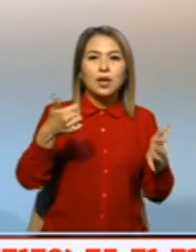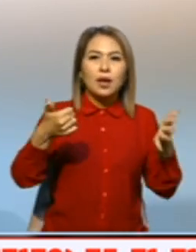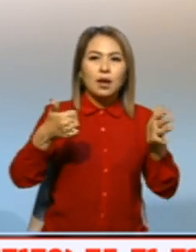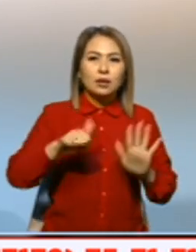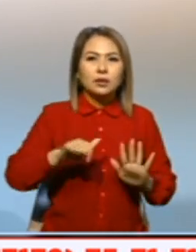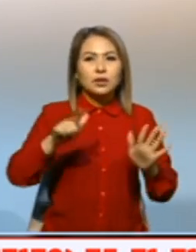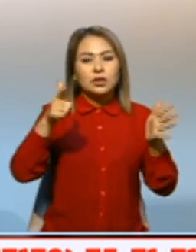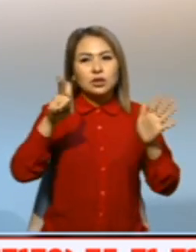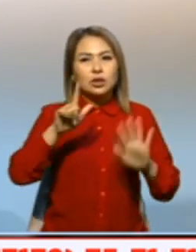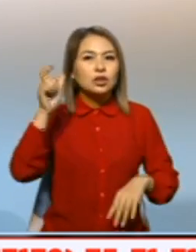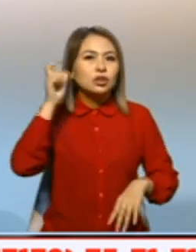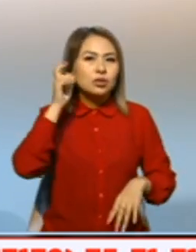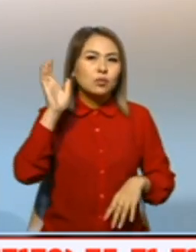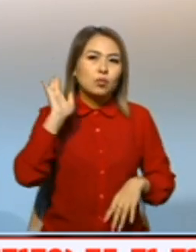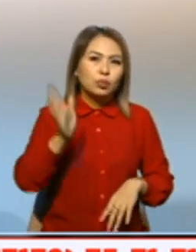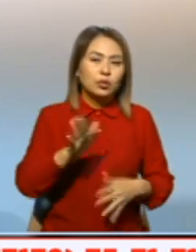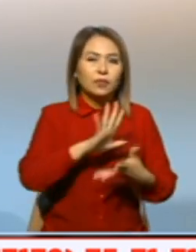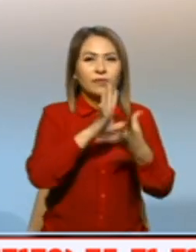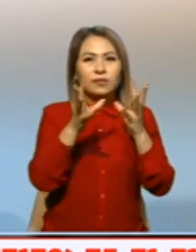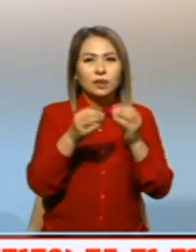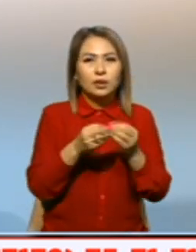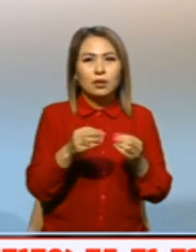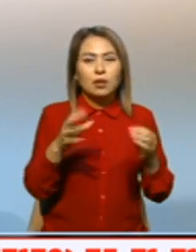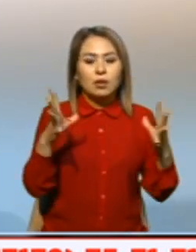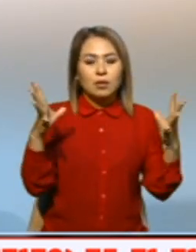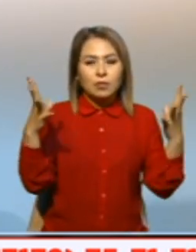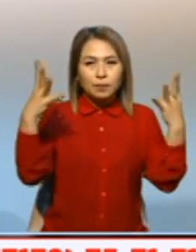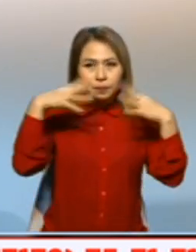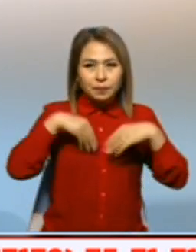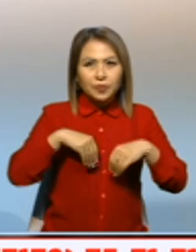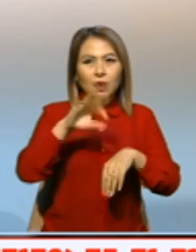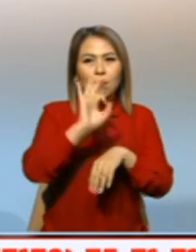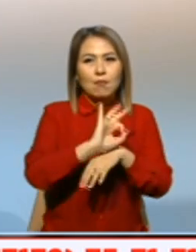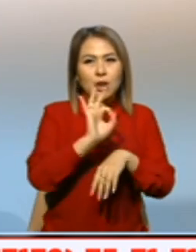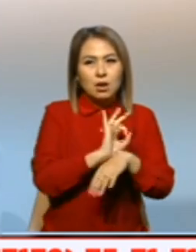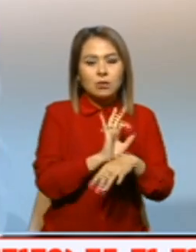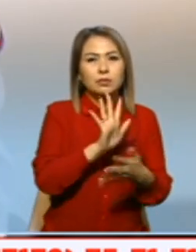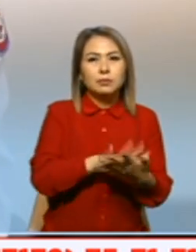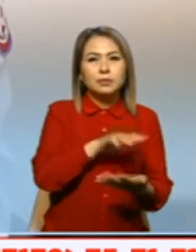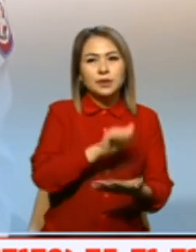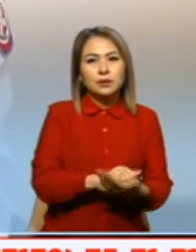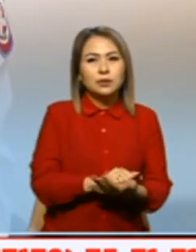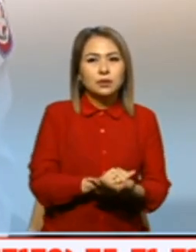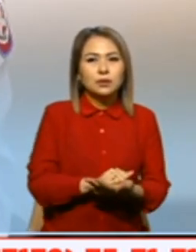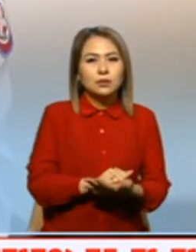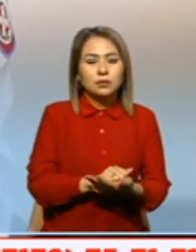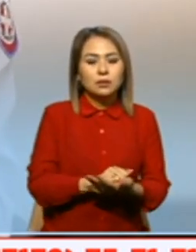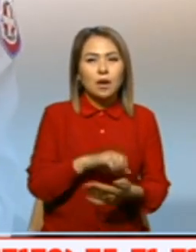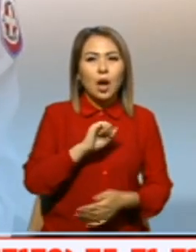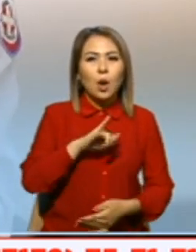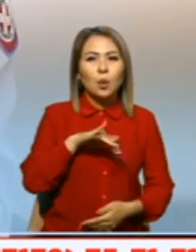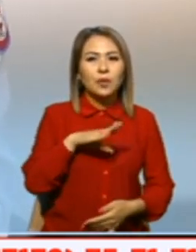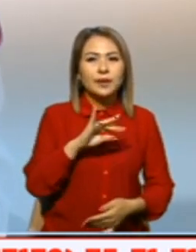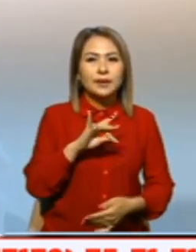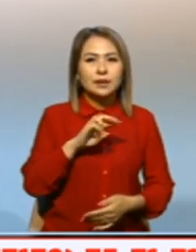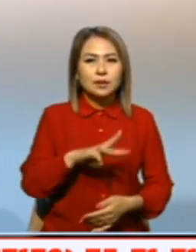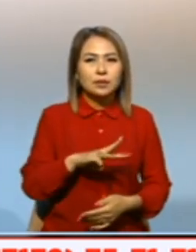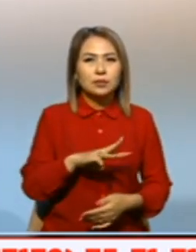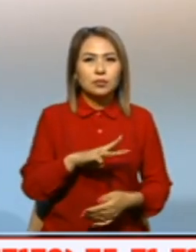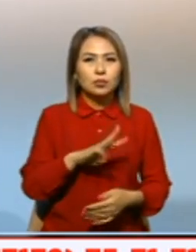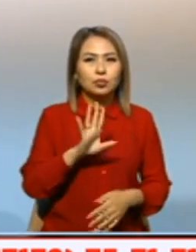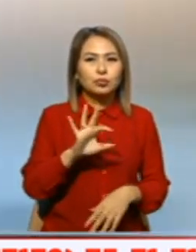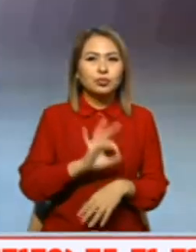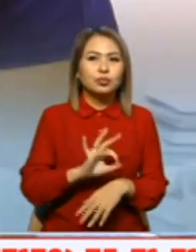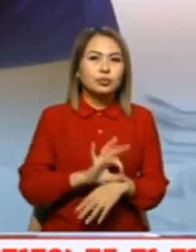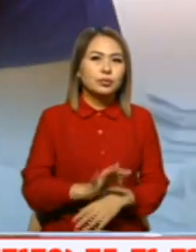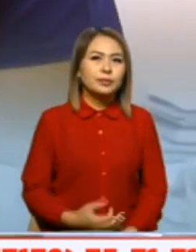6-7-8 жасқа келген кезде бұл мүлдем бала тұйықталып, сол аурудың салдары аутизмдік жағдай емес, ауру алып